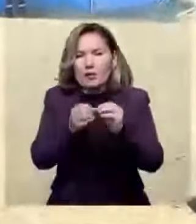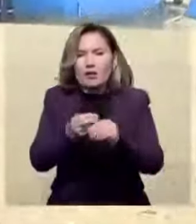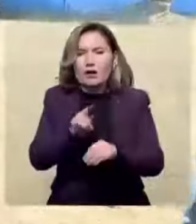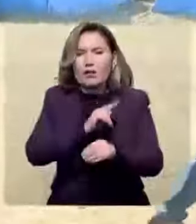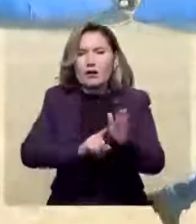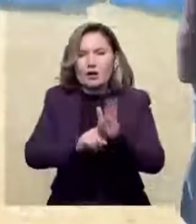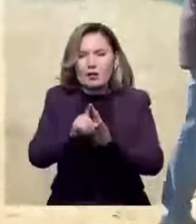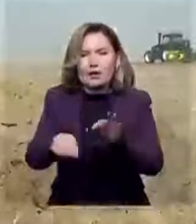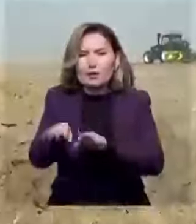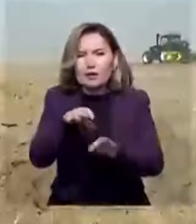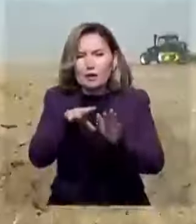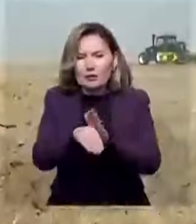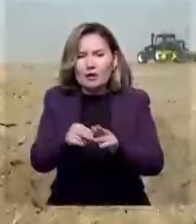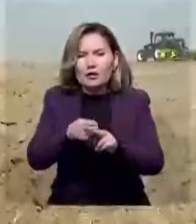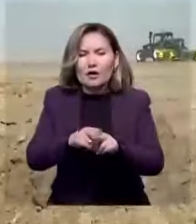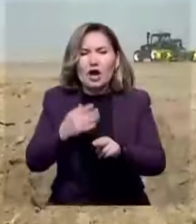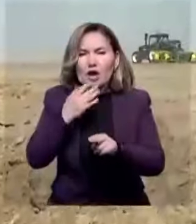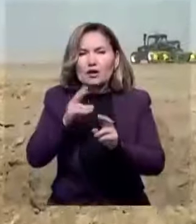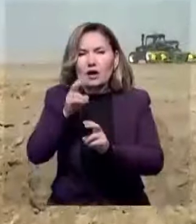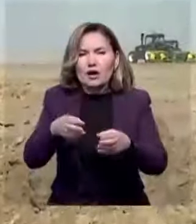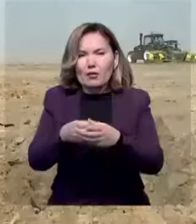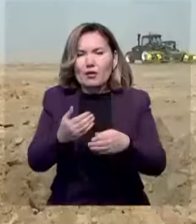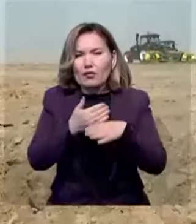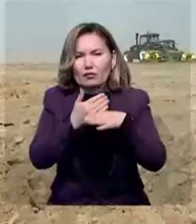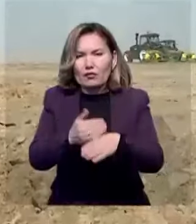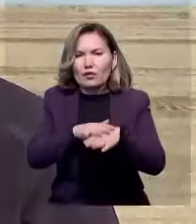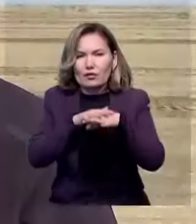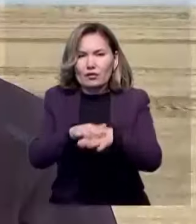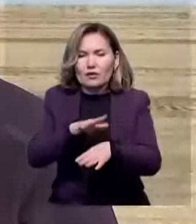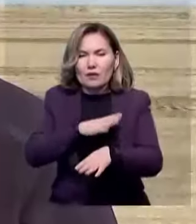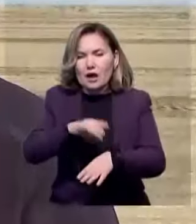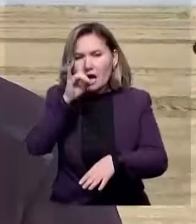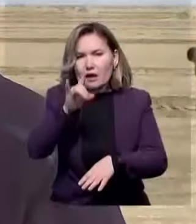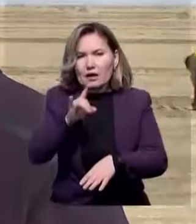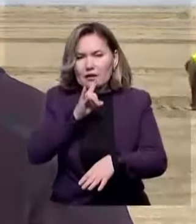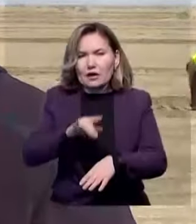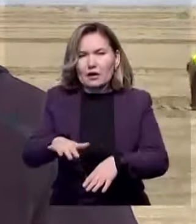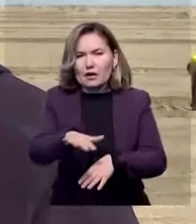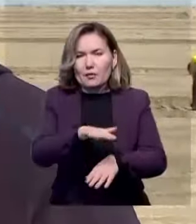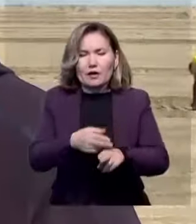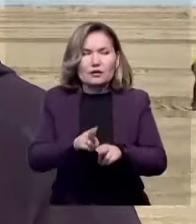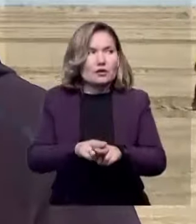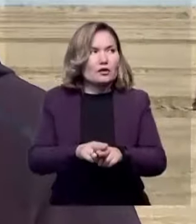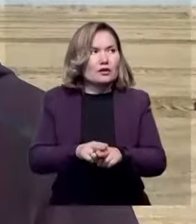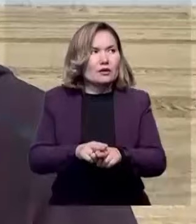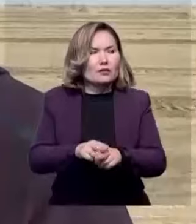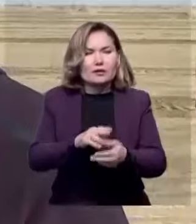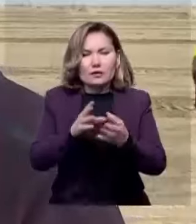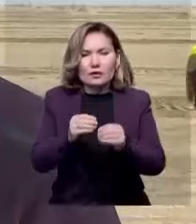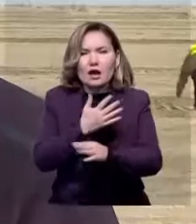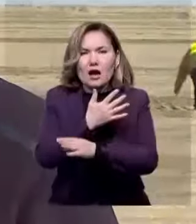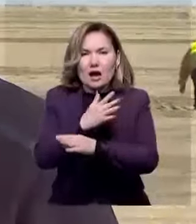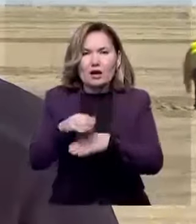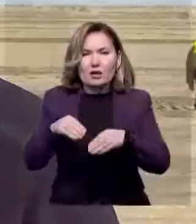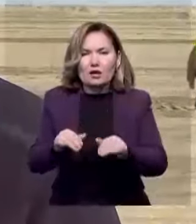қолға алынған жобаға Қазмұнайгаз ұлттық компаниясы да үлес қосты. Қазақстанның қазақтың бір символдық ағаш деп